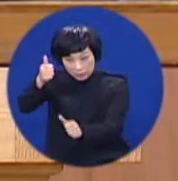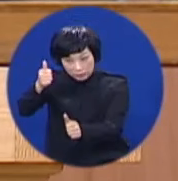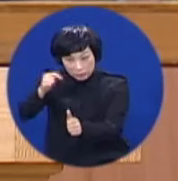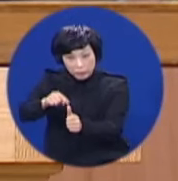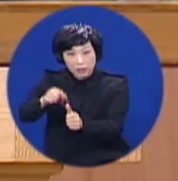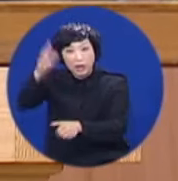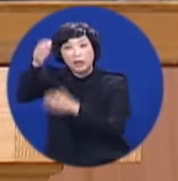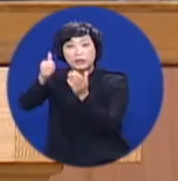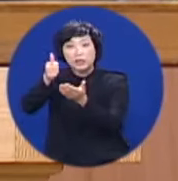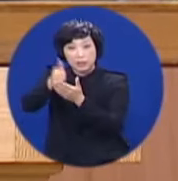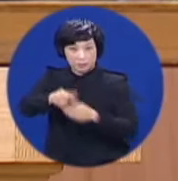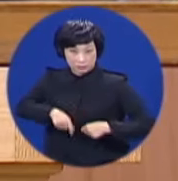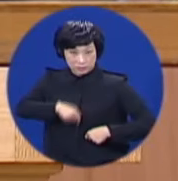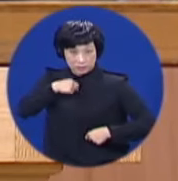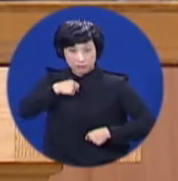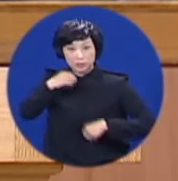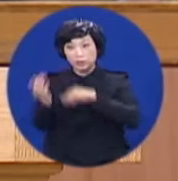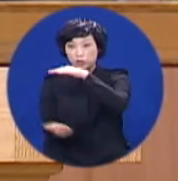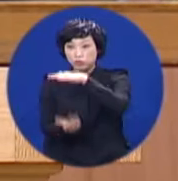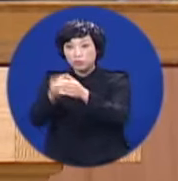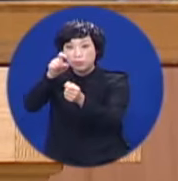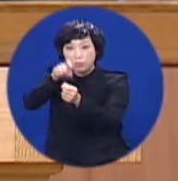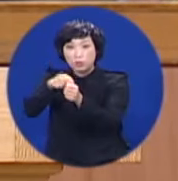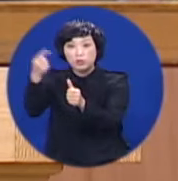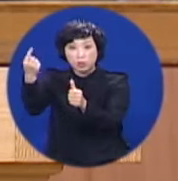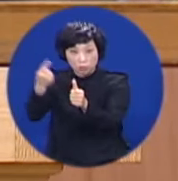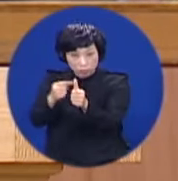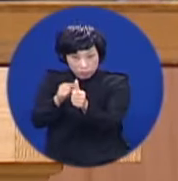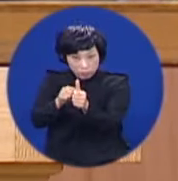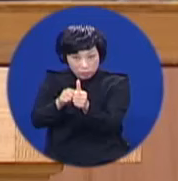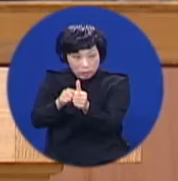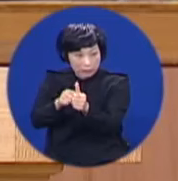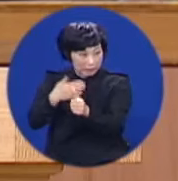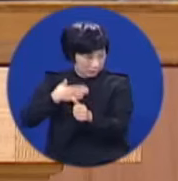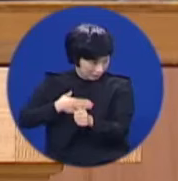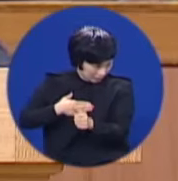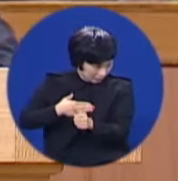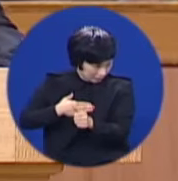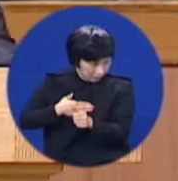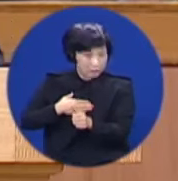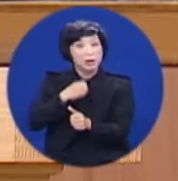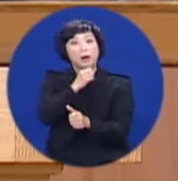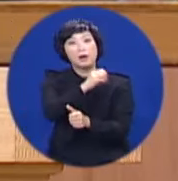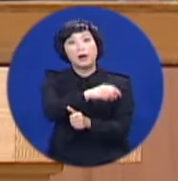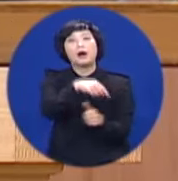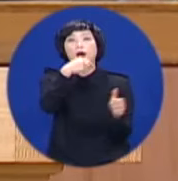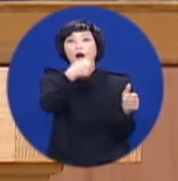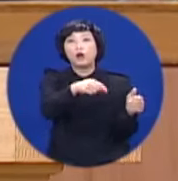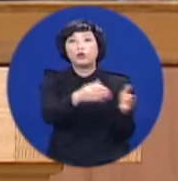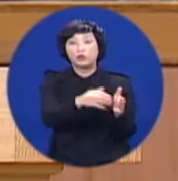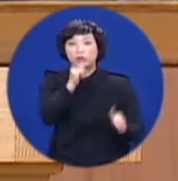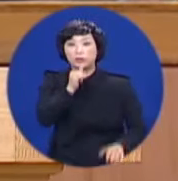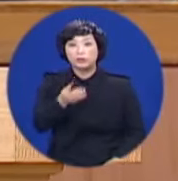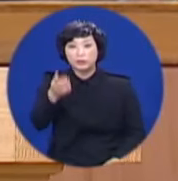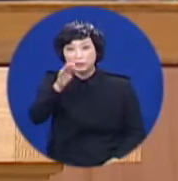하나님의 의를 이룰 자로 알라. 아멘. 근데